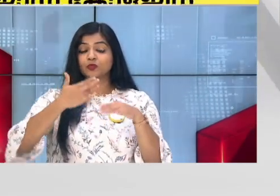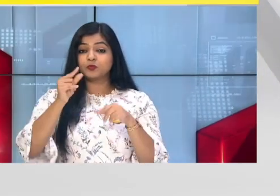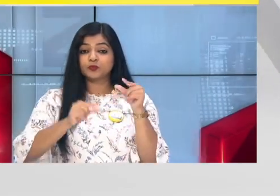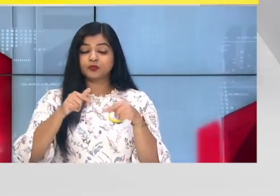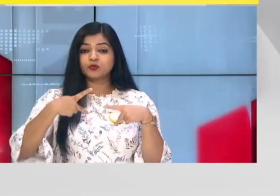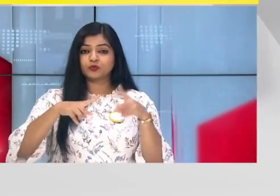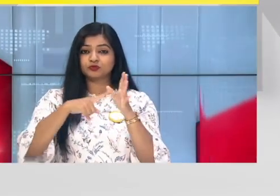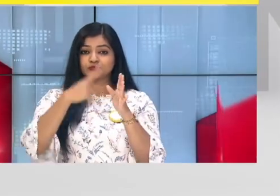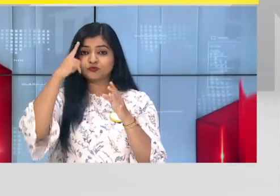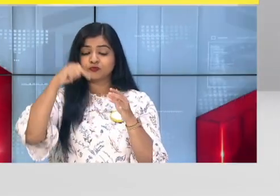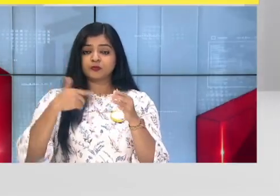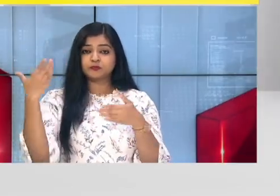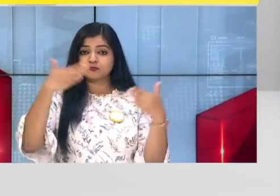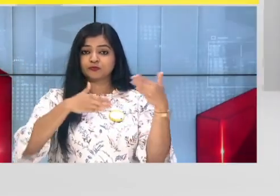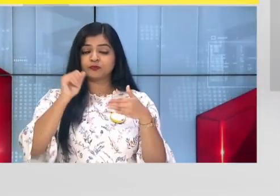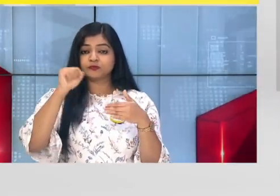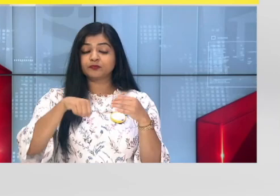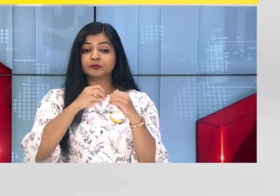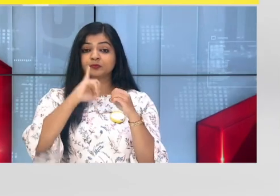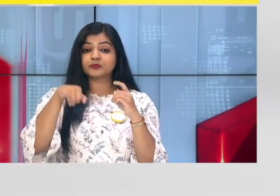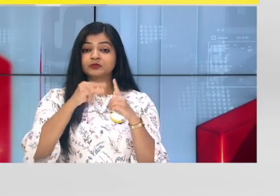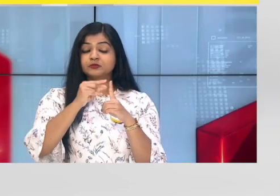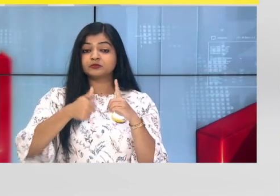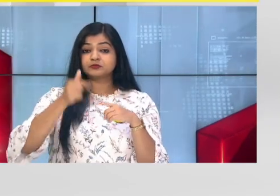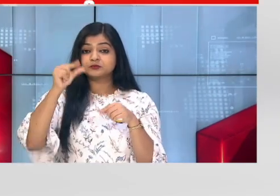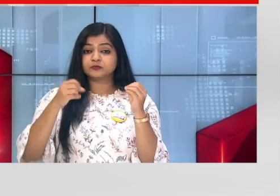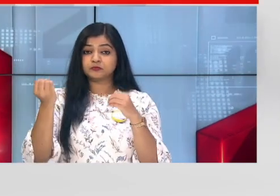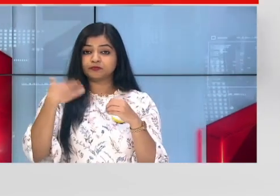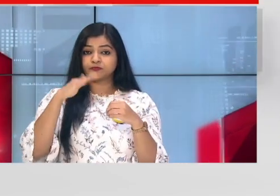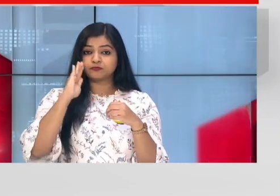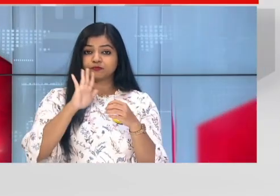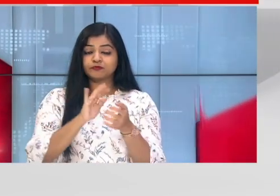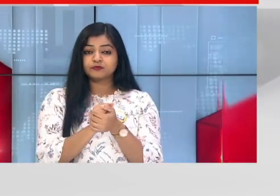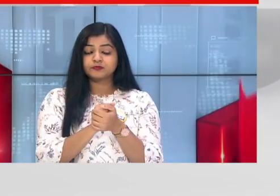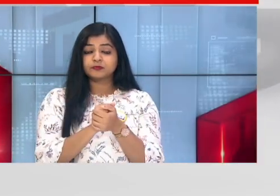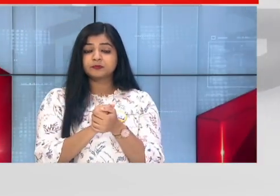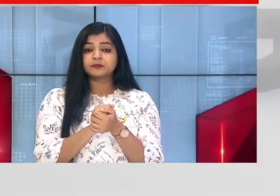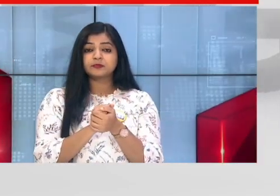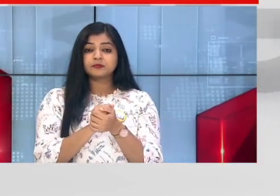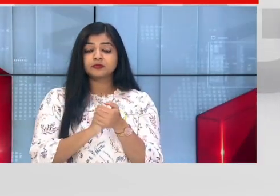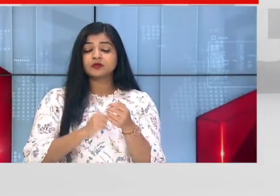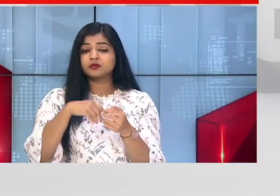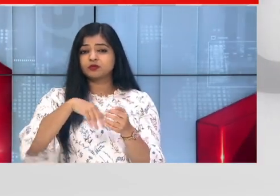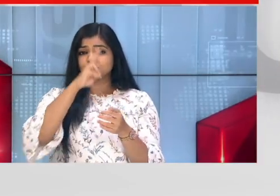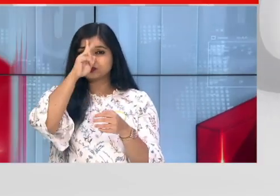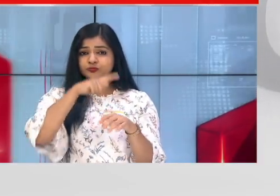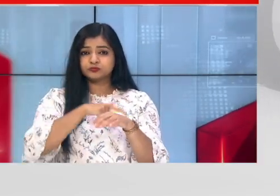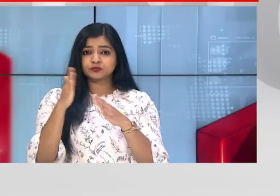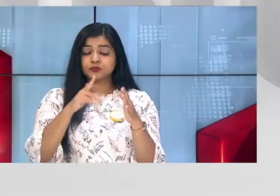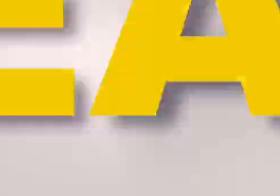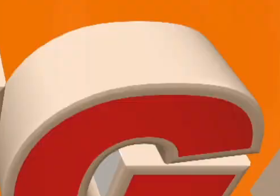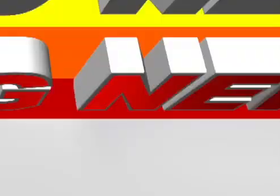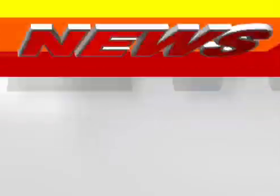ഭാഗമായി ഇവിടെ എത്തുമെന്നതാണ് BJP നേതൃത്വം അവകാശപ്പെടുന്നത്. ഏതാണ്ട് ഒരു ഉച്ചയോടുകൂടി തന്നെ ഇവിടേക്ക്